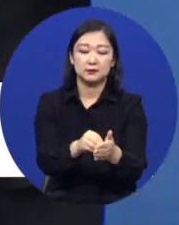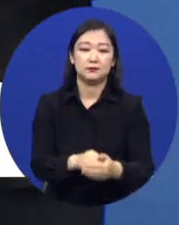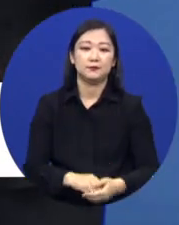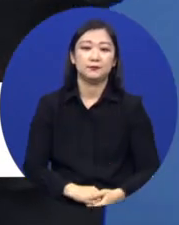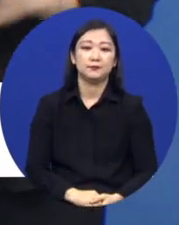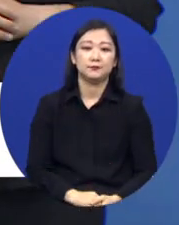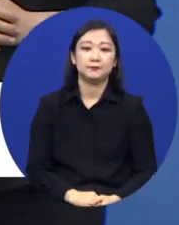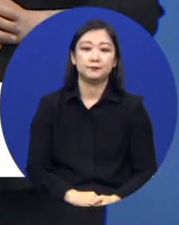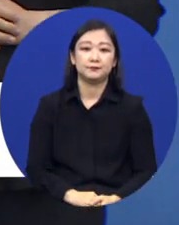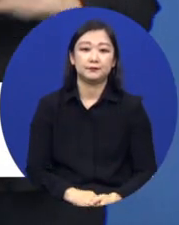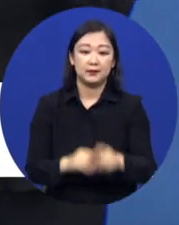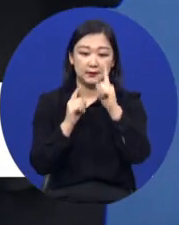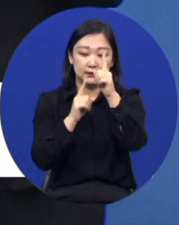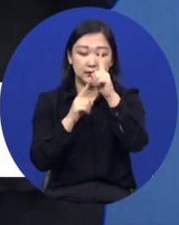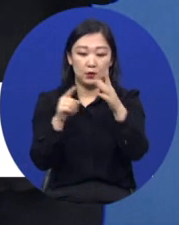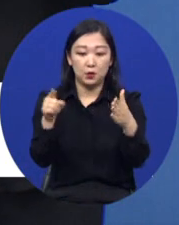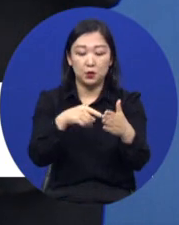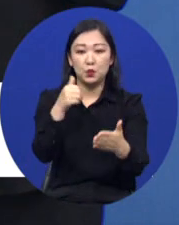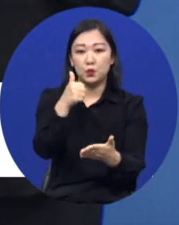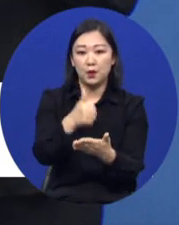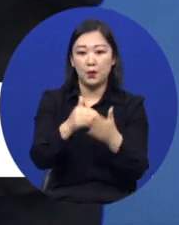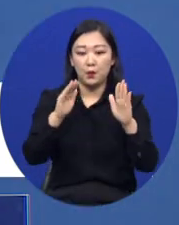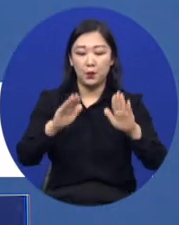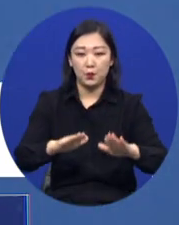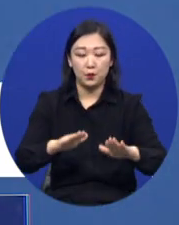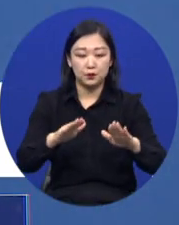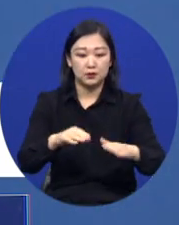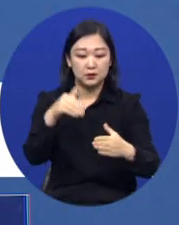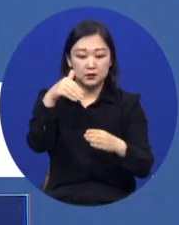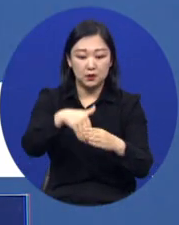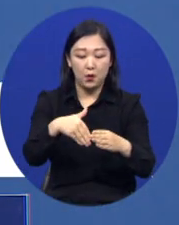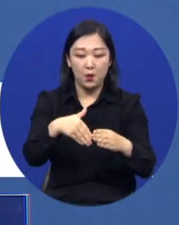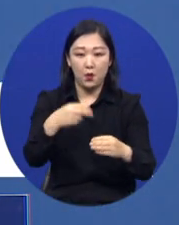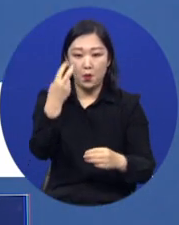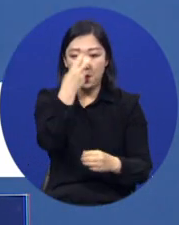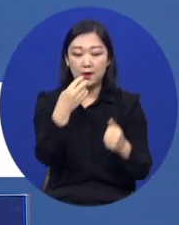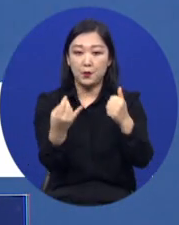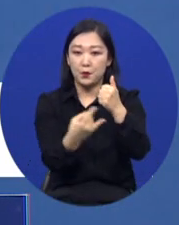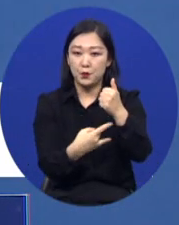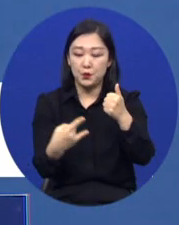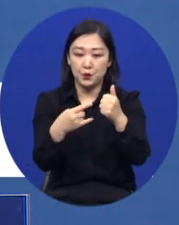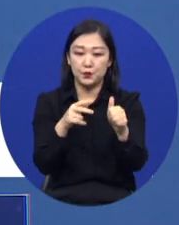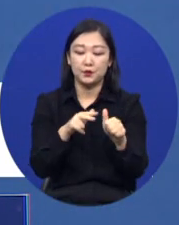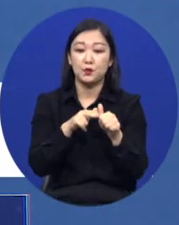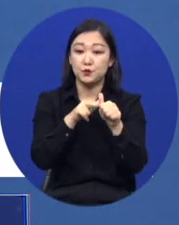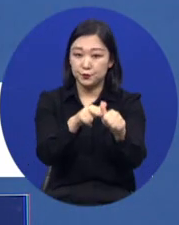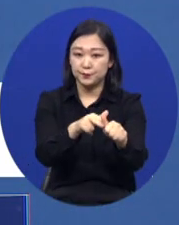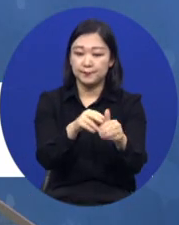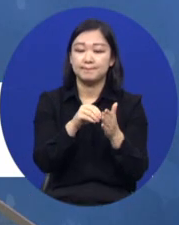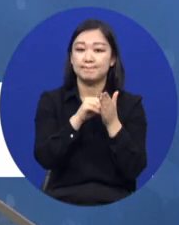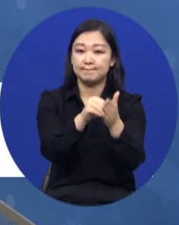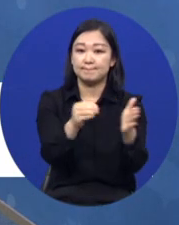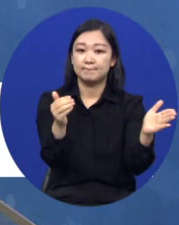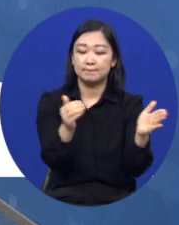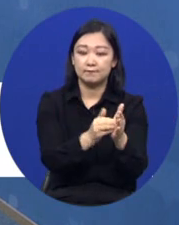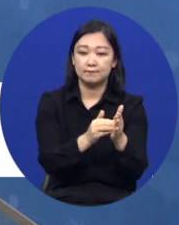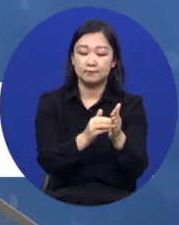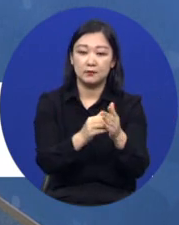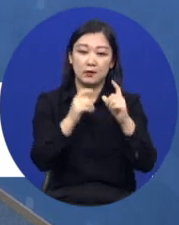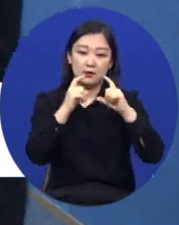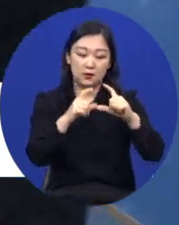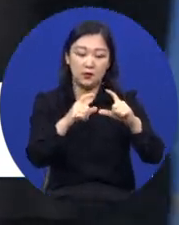공식화했습니다. 이성문 교육감은 오늘 오전 제주도 선거관리위원회에서 예비 후보로 등록했고 출마 선언문을